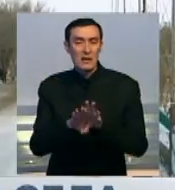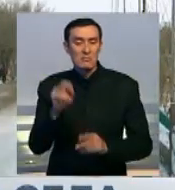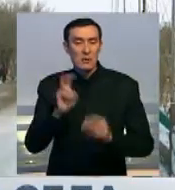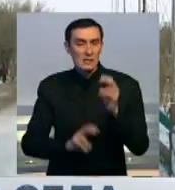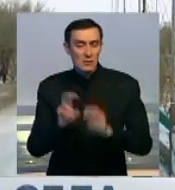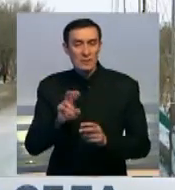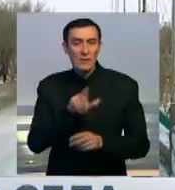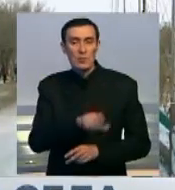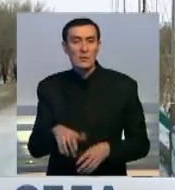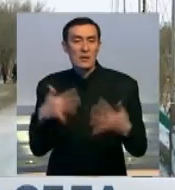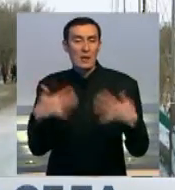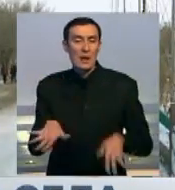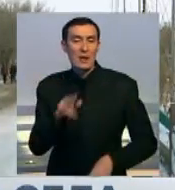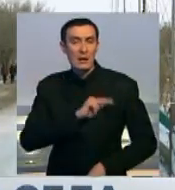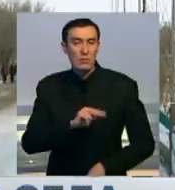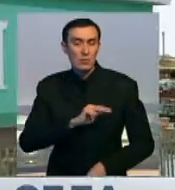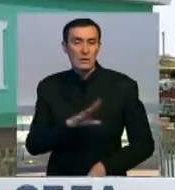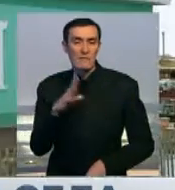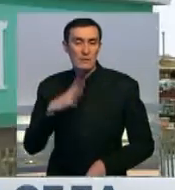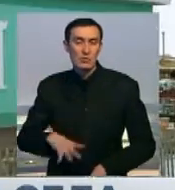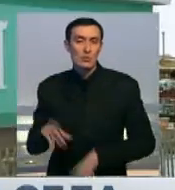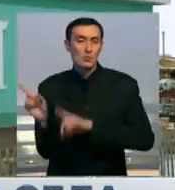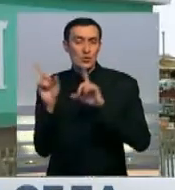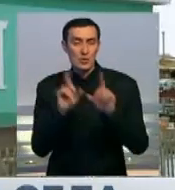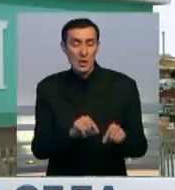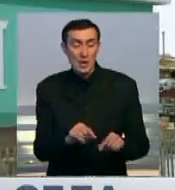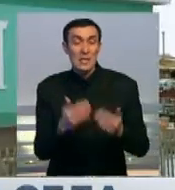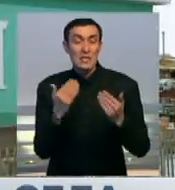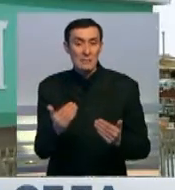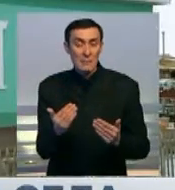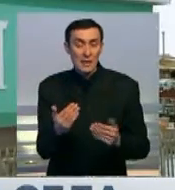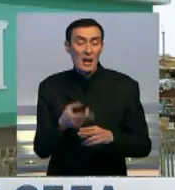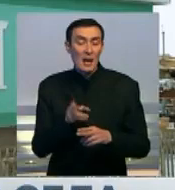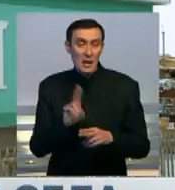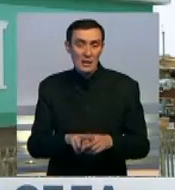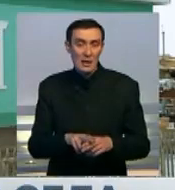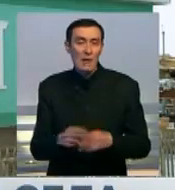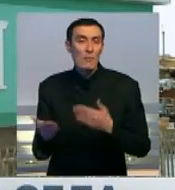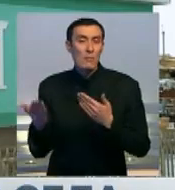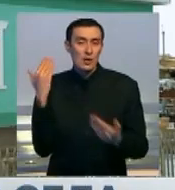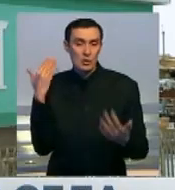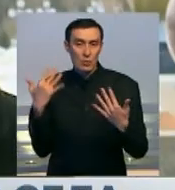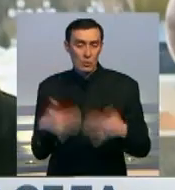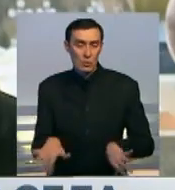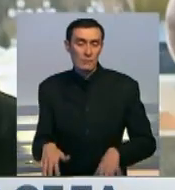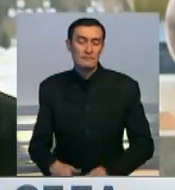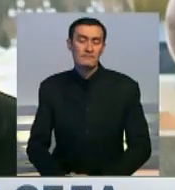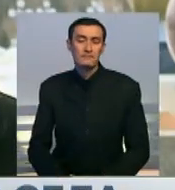производства, люди теряли работу и покидали насиженные места. Теперь это уже история, говорит Аксакал.